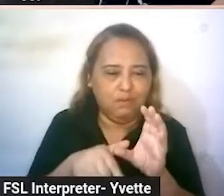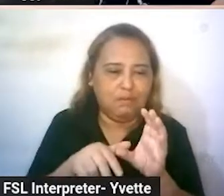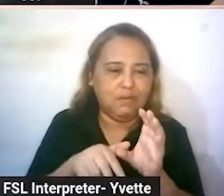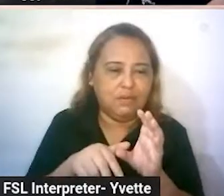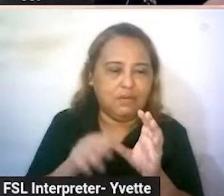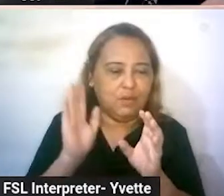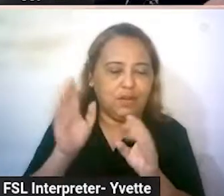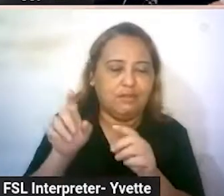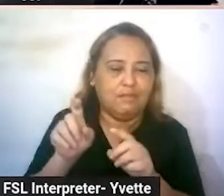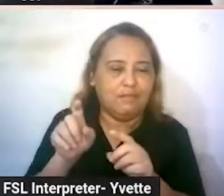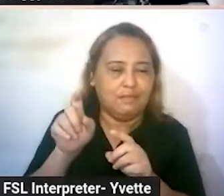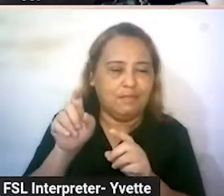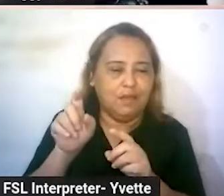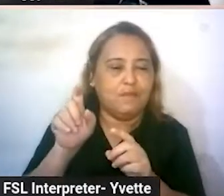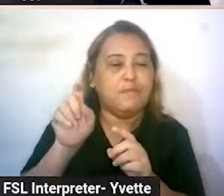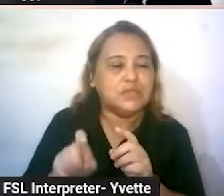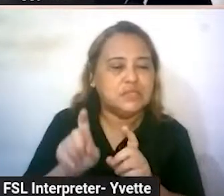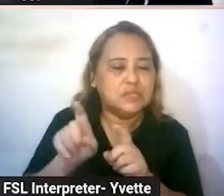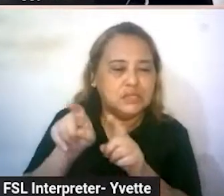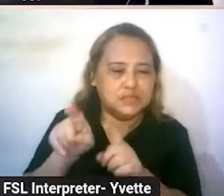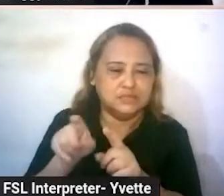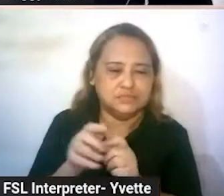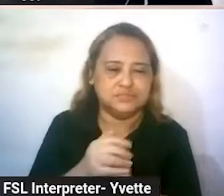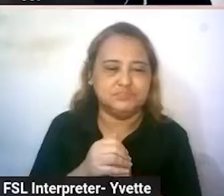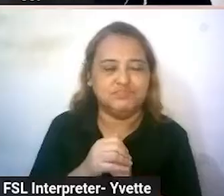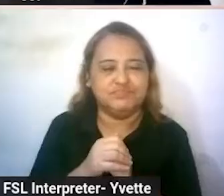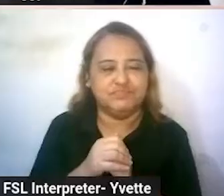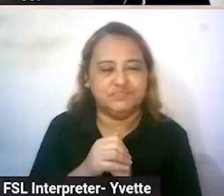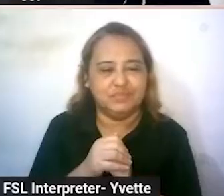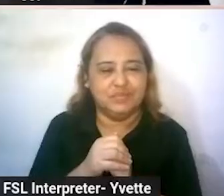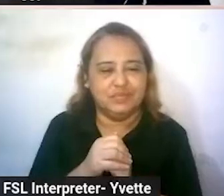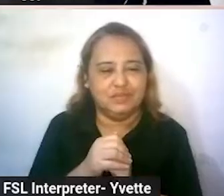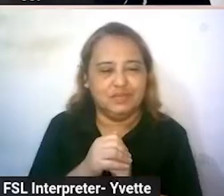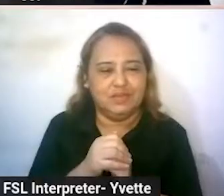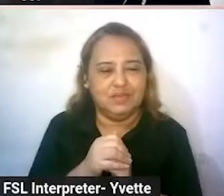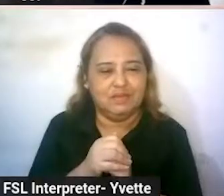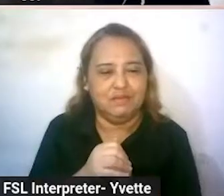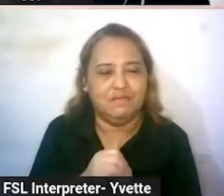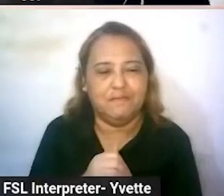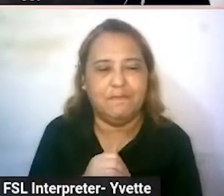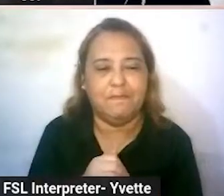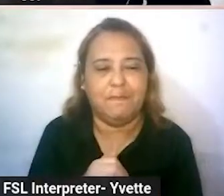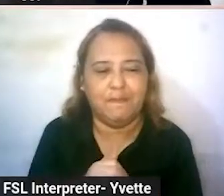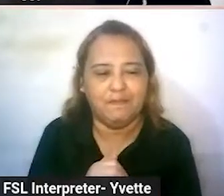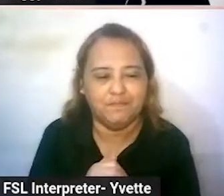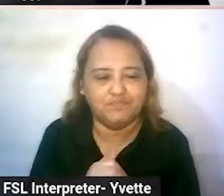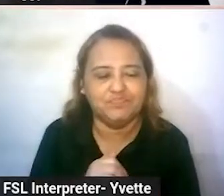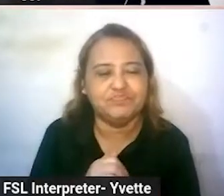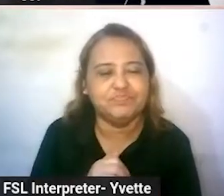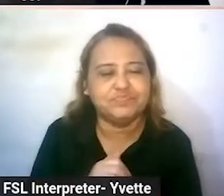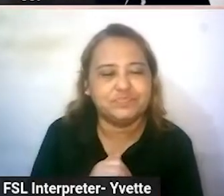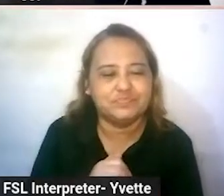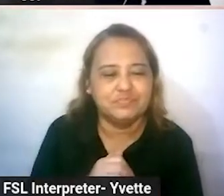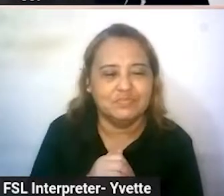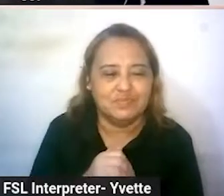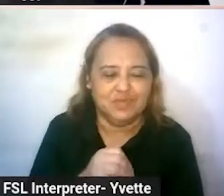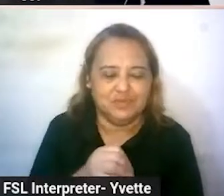nabuo yung knowledge ko about the persons with disability sector.